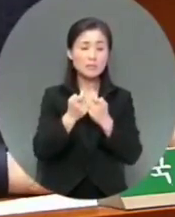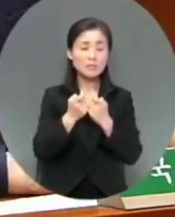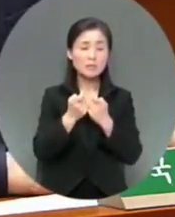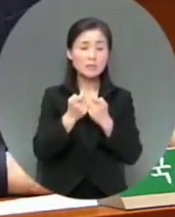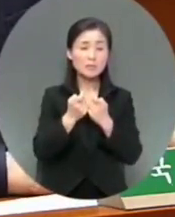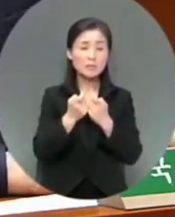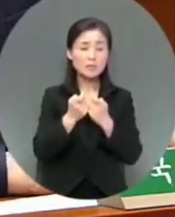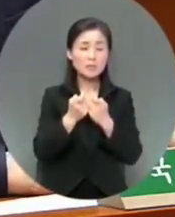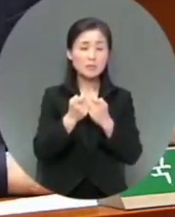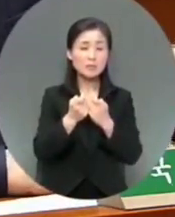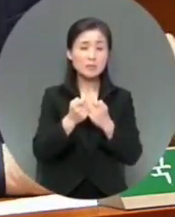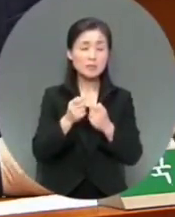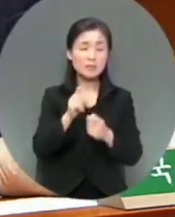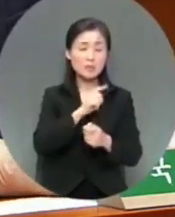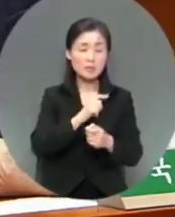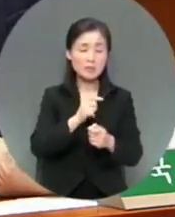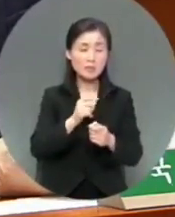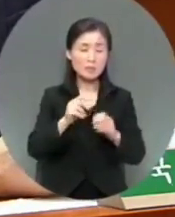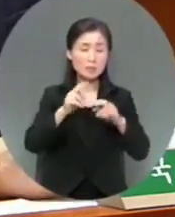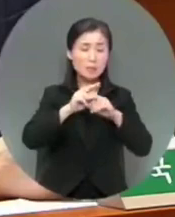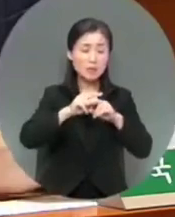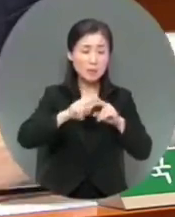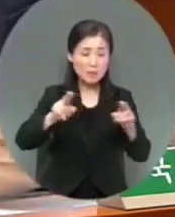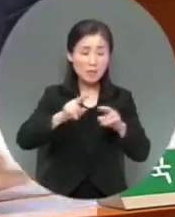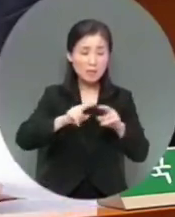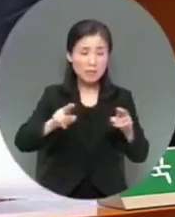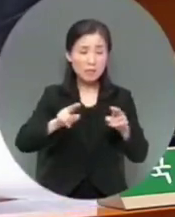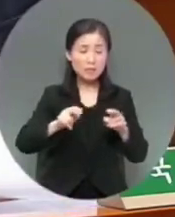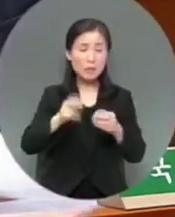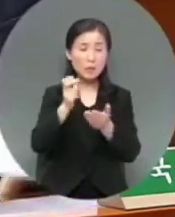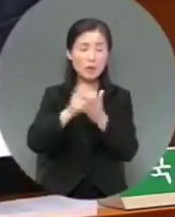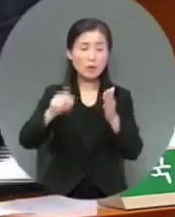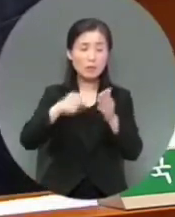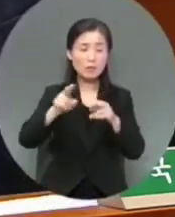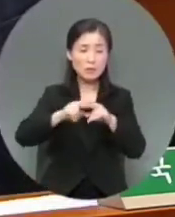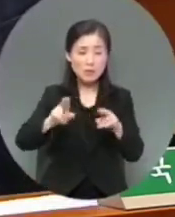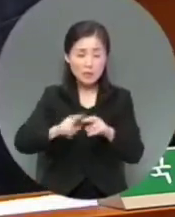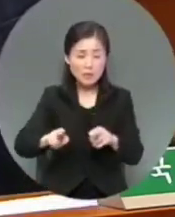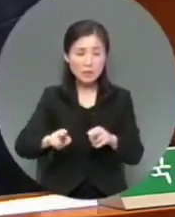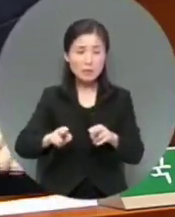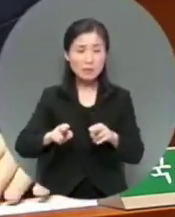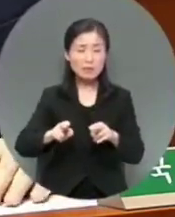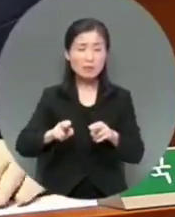최고치로 경신하고 있고 법인 파산도 사상 최대치라 합니다.